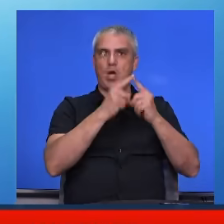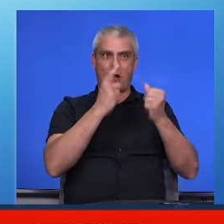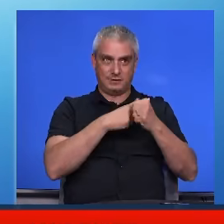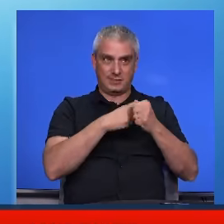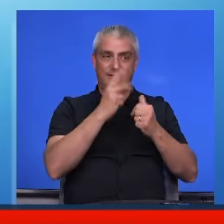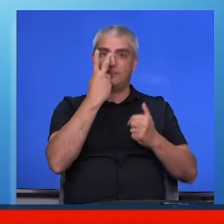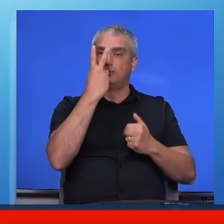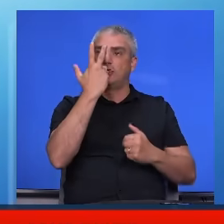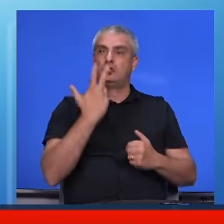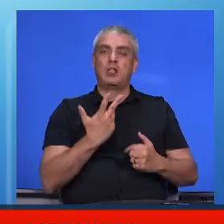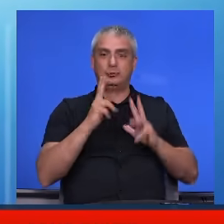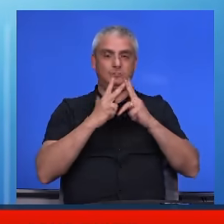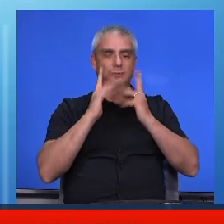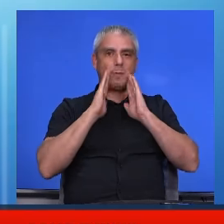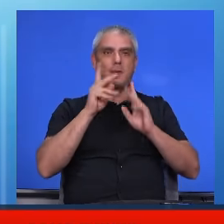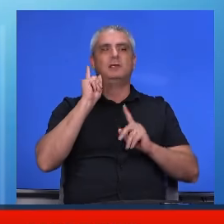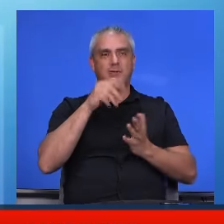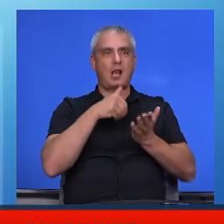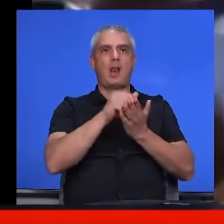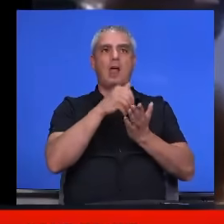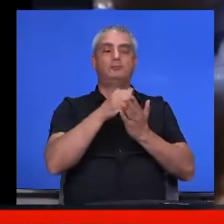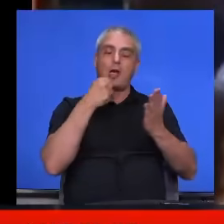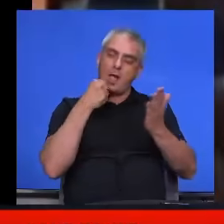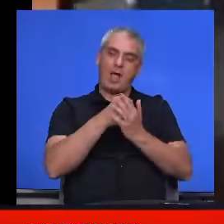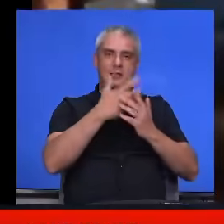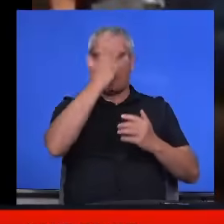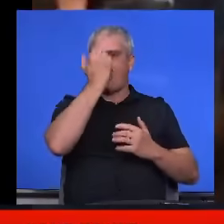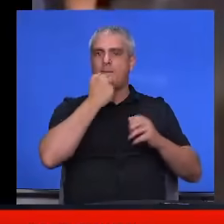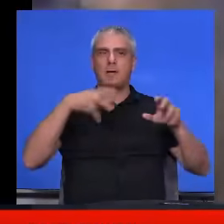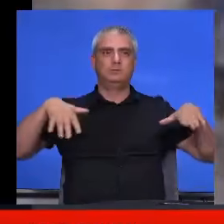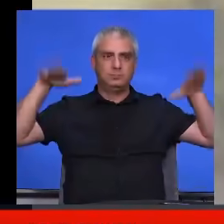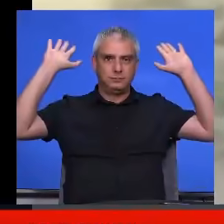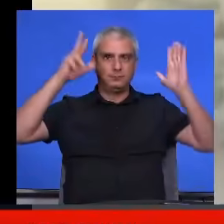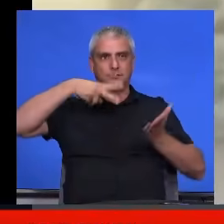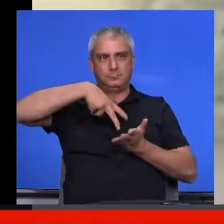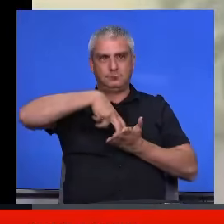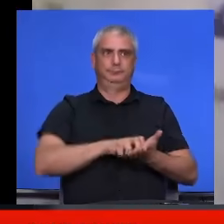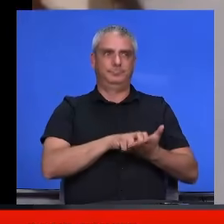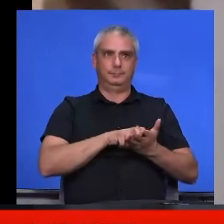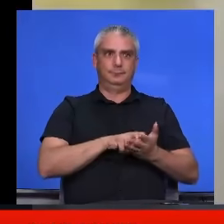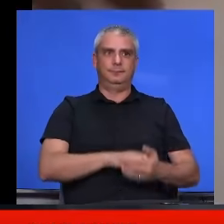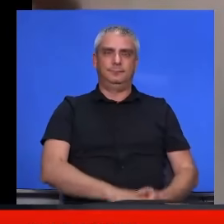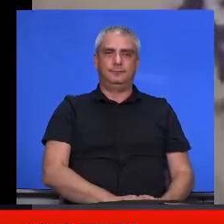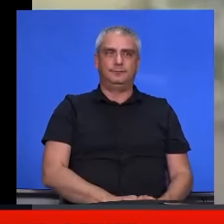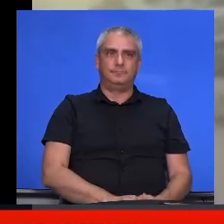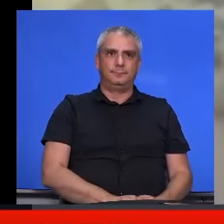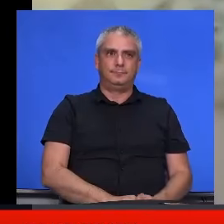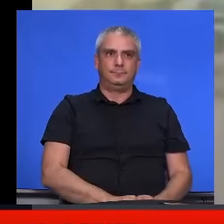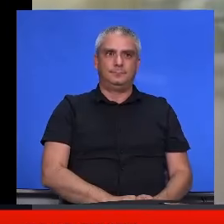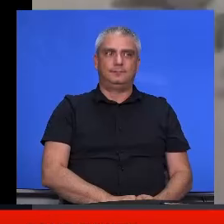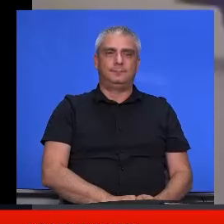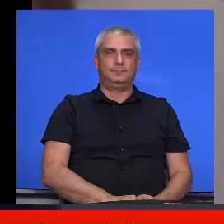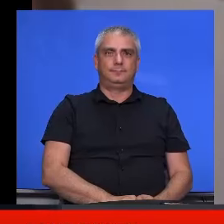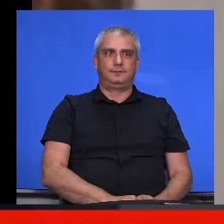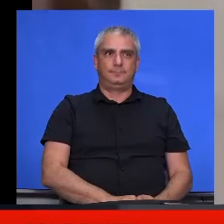מהציבור מאמינים שיש להמשיך בה עד להבסת חמאס. יש עוצר שמציג לצור,